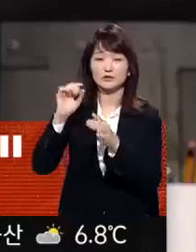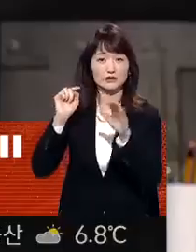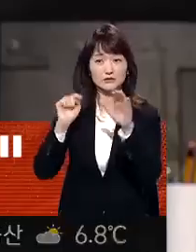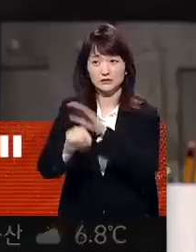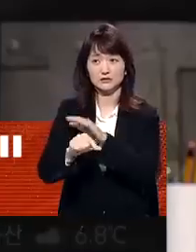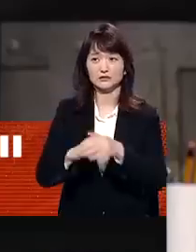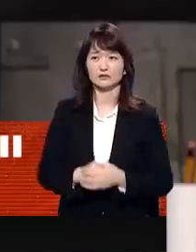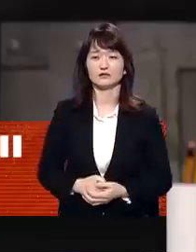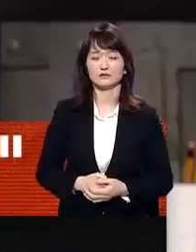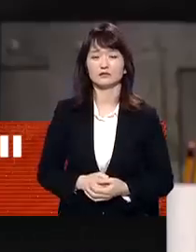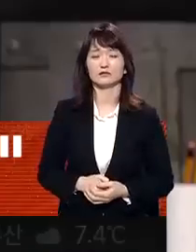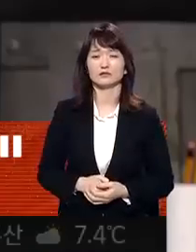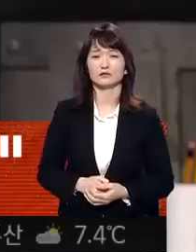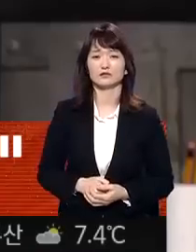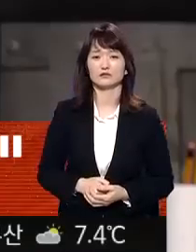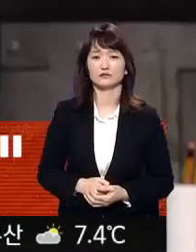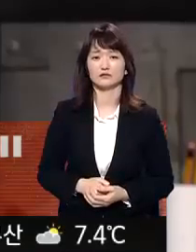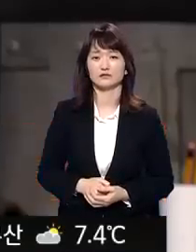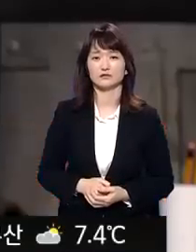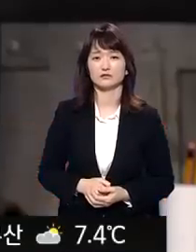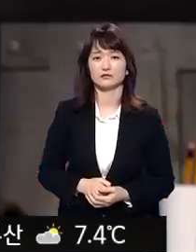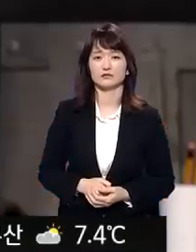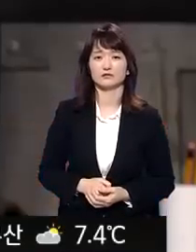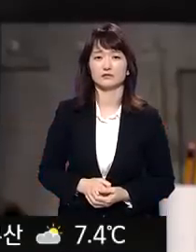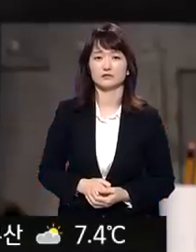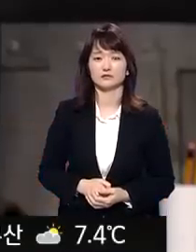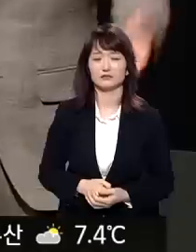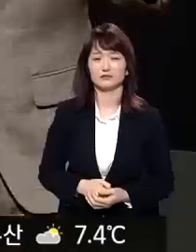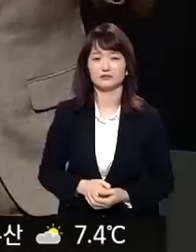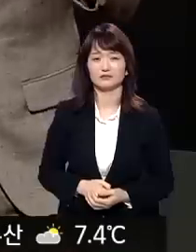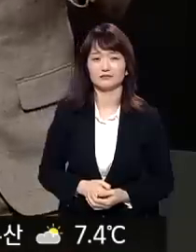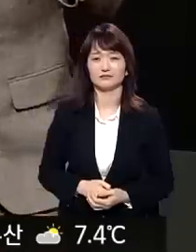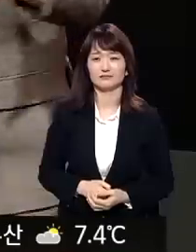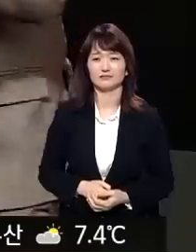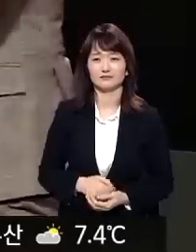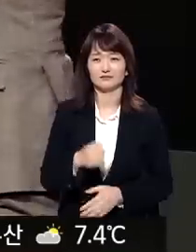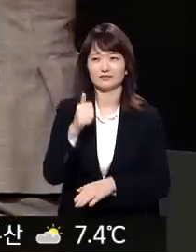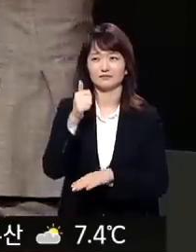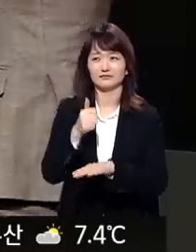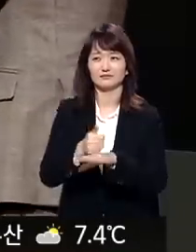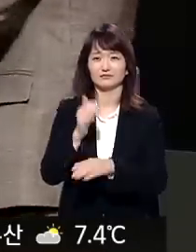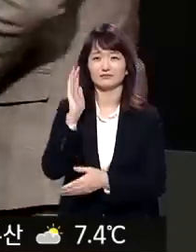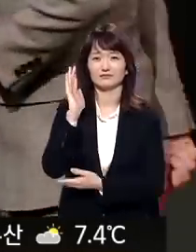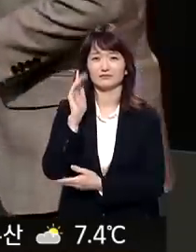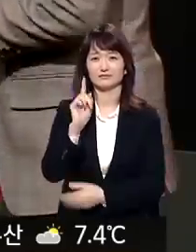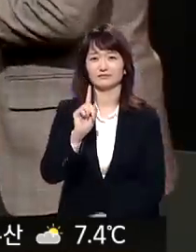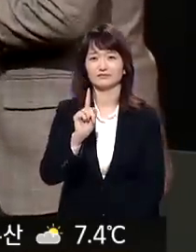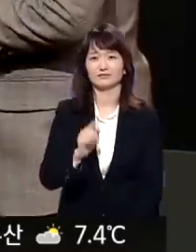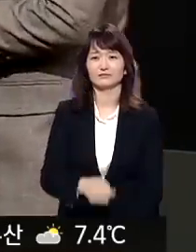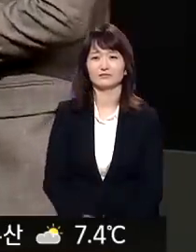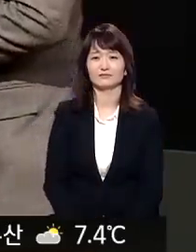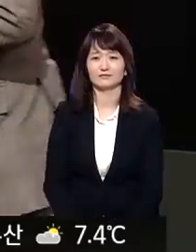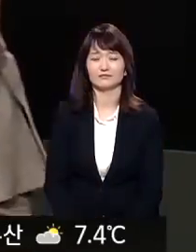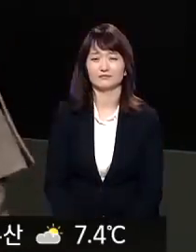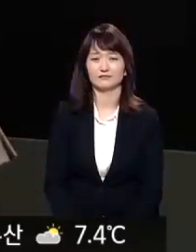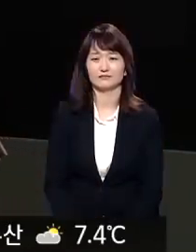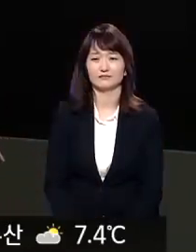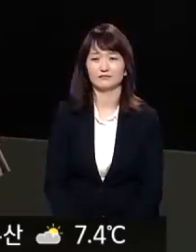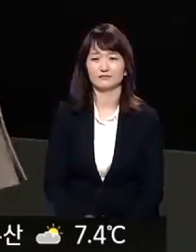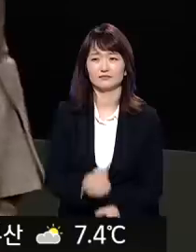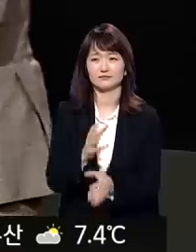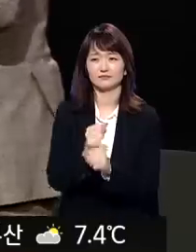크게 주장할 게 아닐 것 같은데요. 제가 보기엔. 알겠습니다. 예, 자 마지막 사연으로 가보죠.